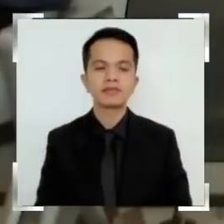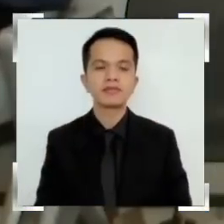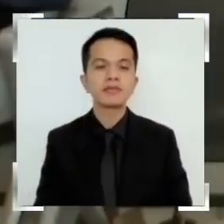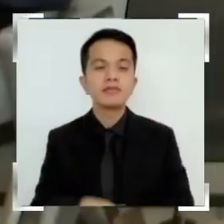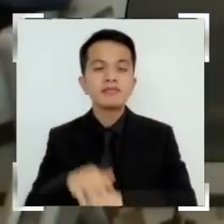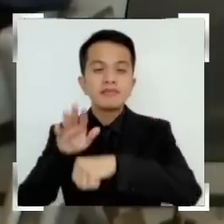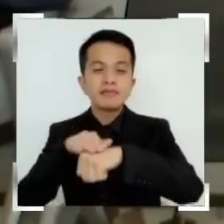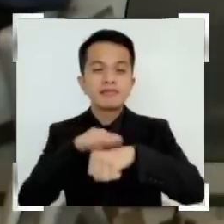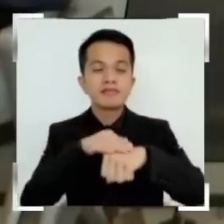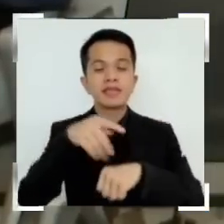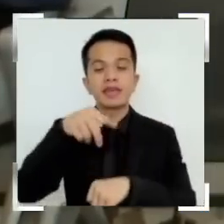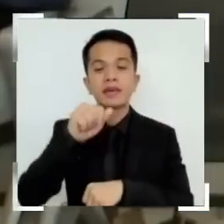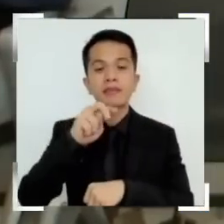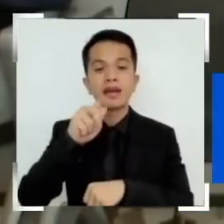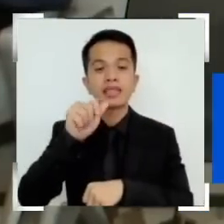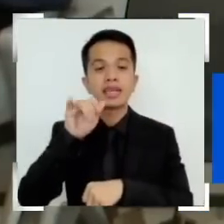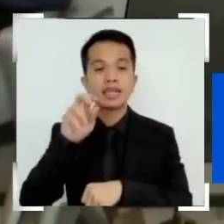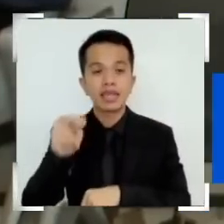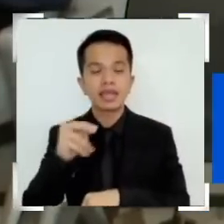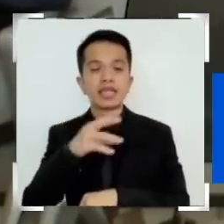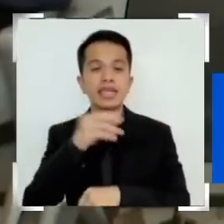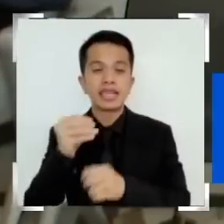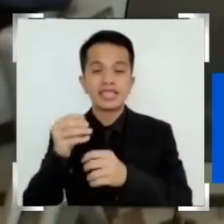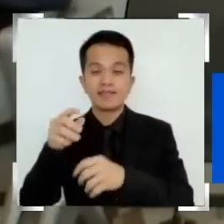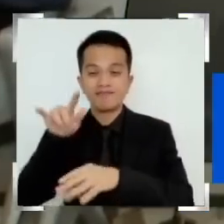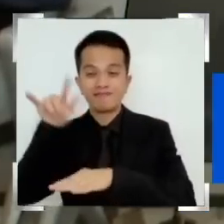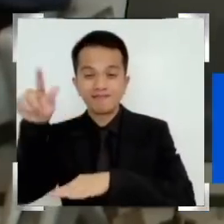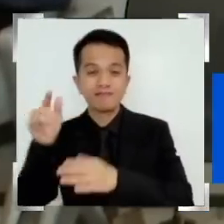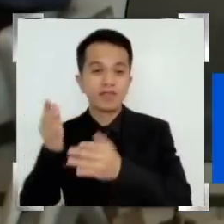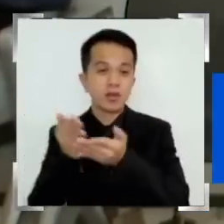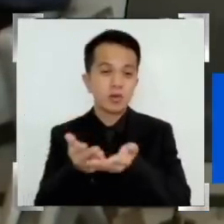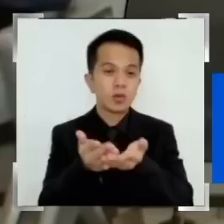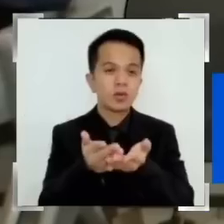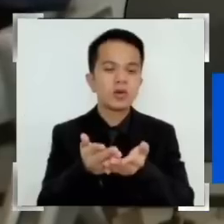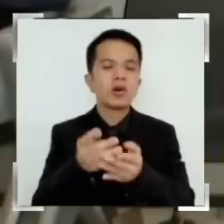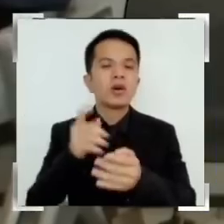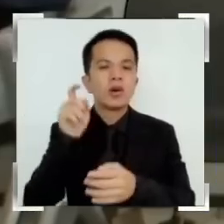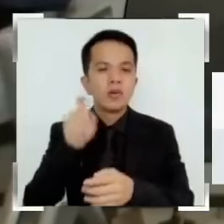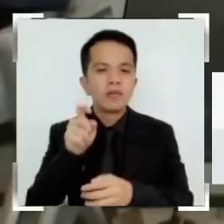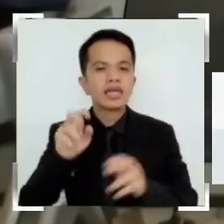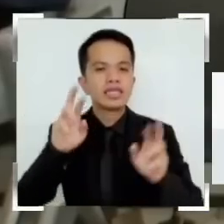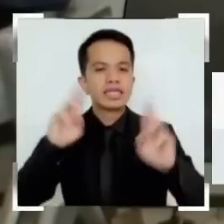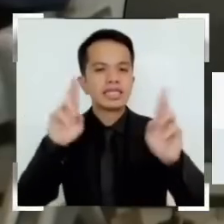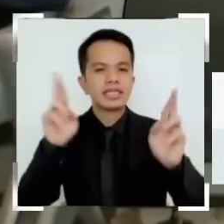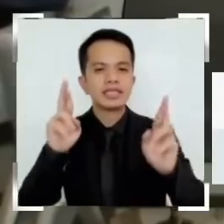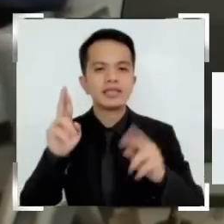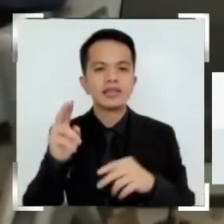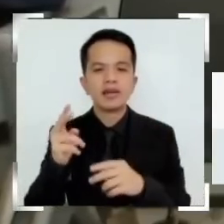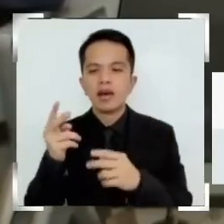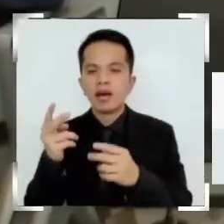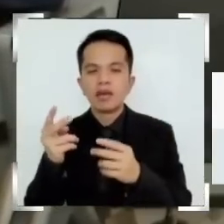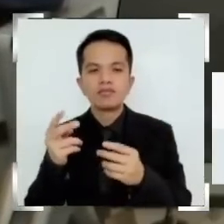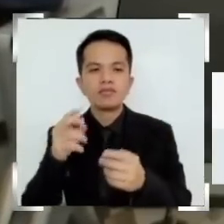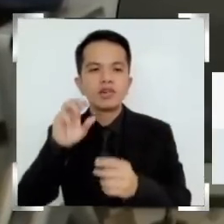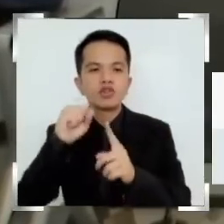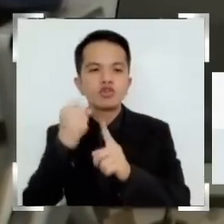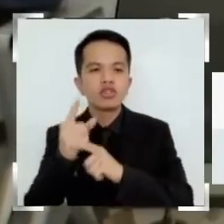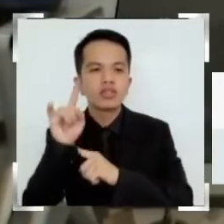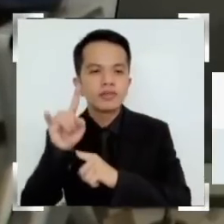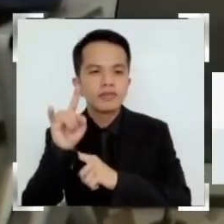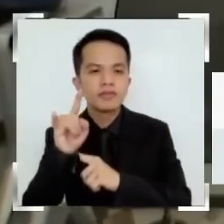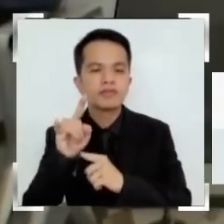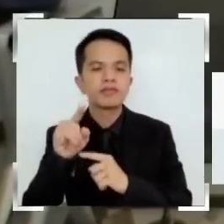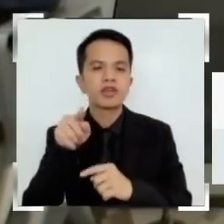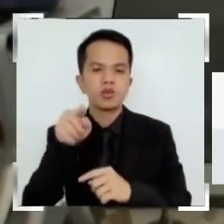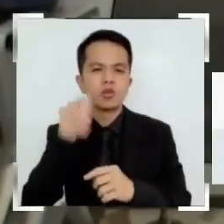pantalan, paliparan at mga bus terminal, manatiling nakatutok o nakamonitor sa kanilang mga social media pages para agad niyo pong malalaman